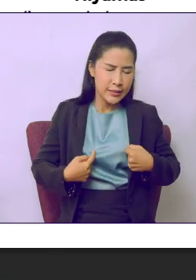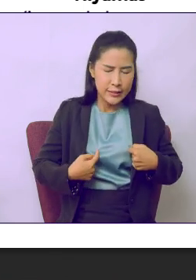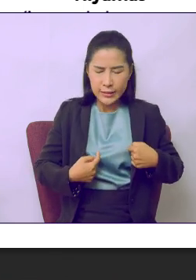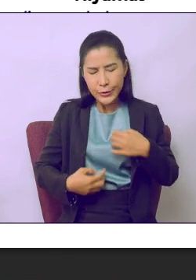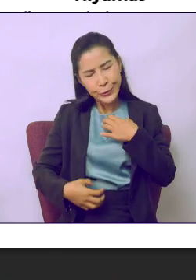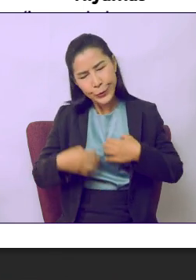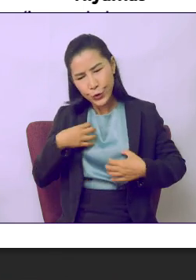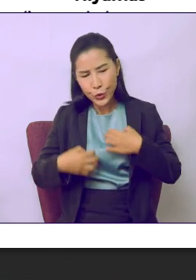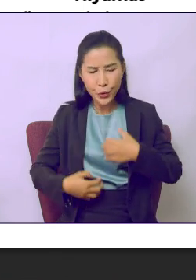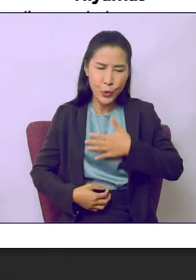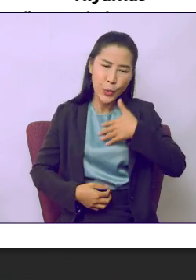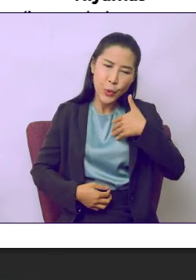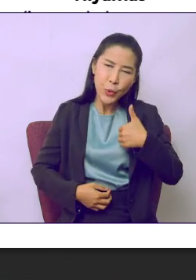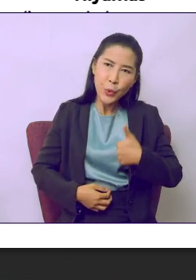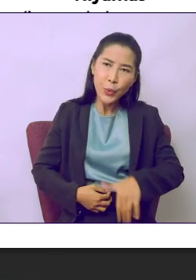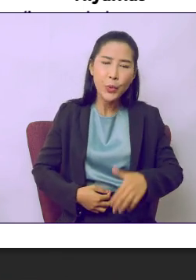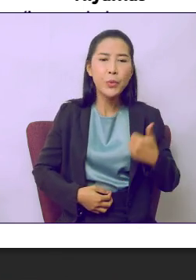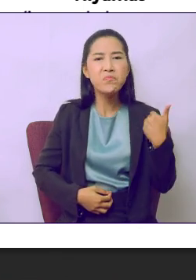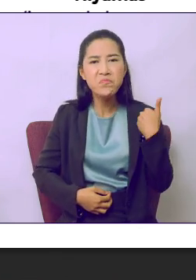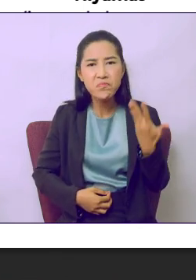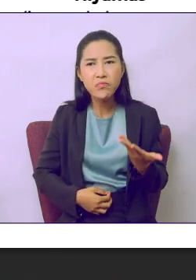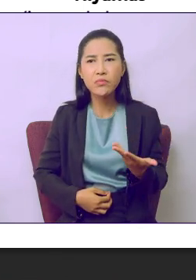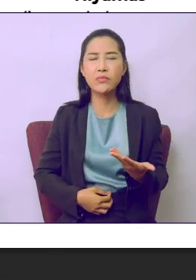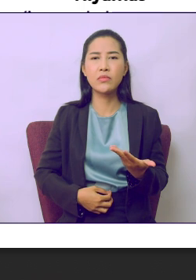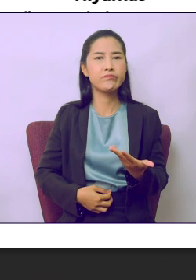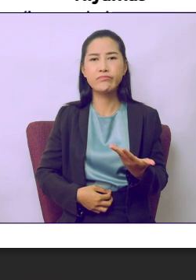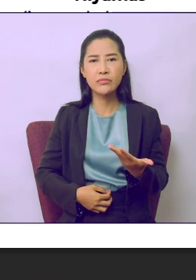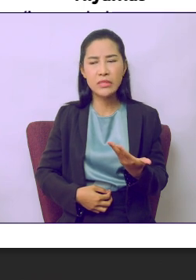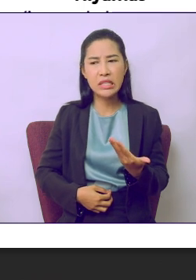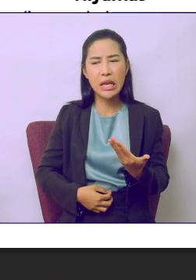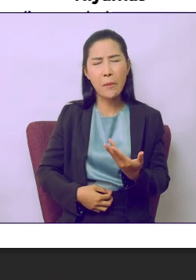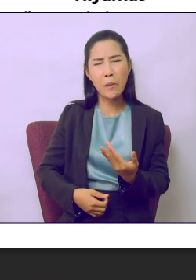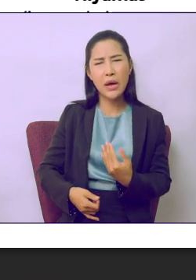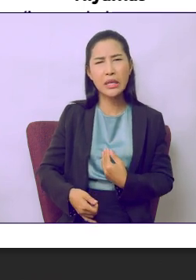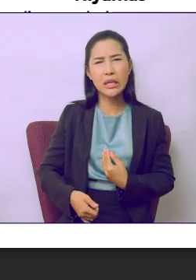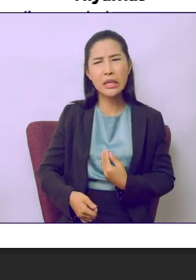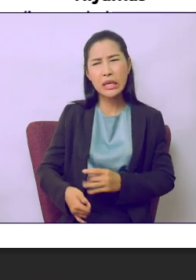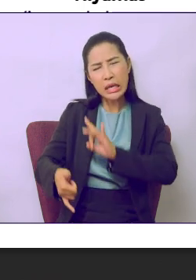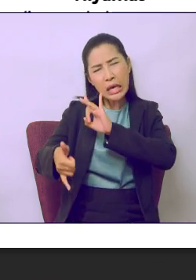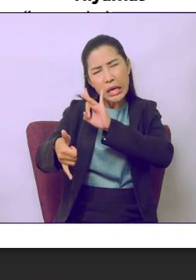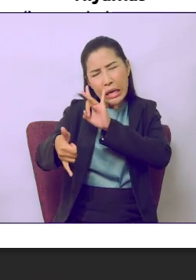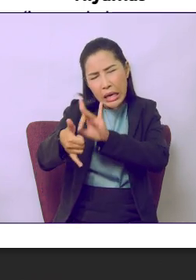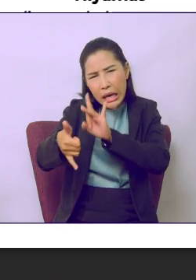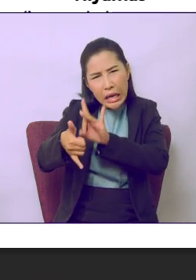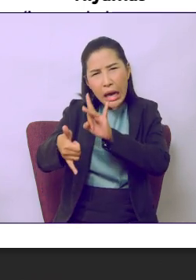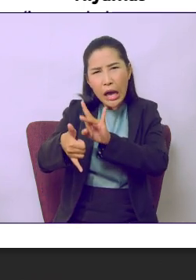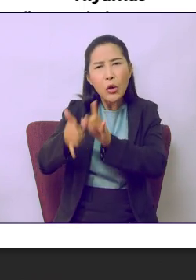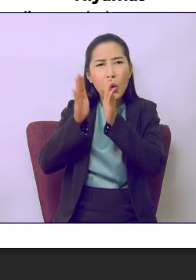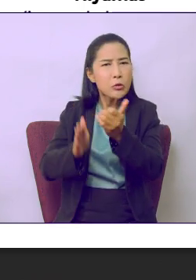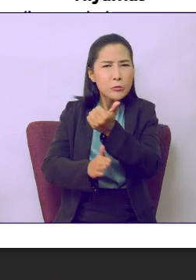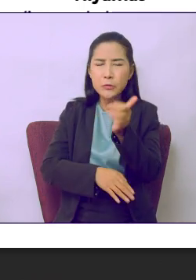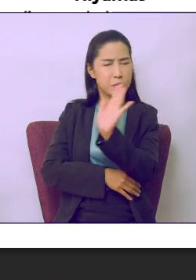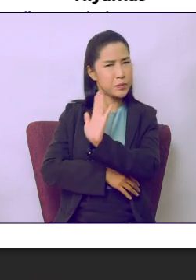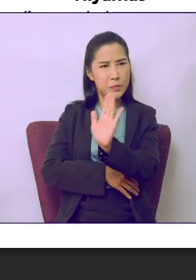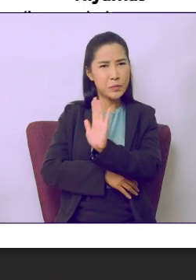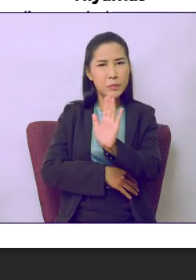มัวไปด้วยนะครับสิ่งอ่าโยคีในโบราณก็เลยบอกว่าอย่าไปทำร้ายคนอื่นแล้วกันนะครับก็กำหนดไว้เป็นหลัก 10ประการว่าทำ